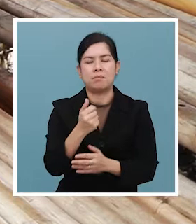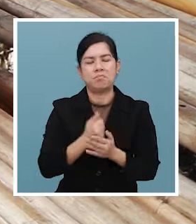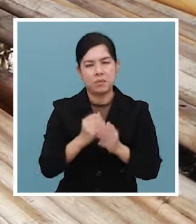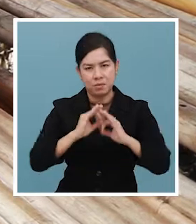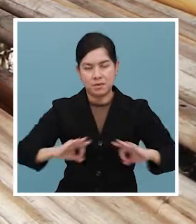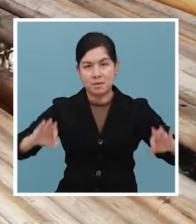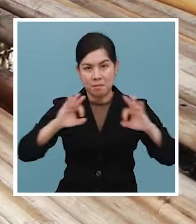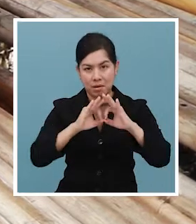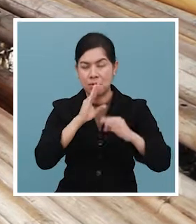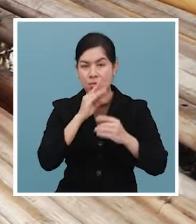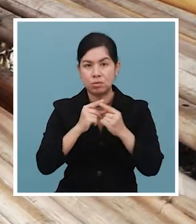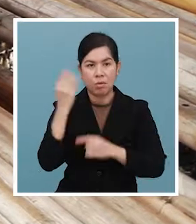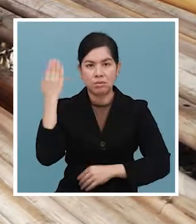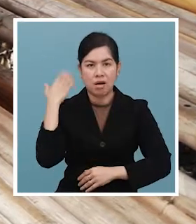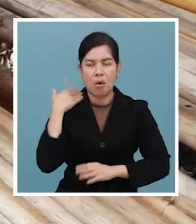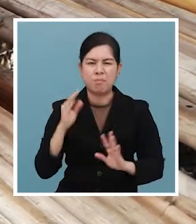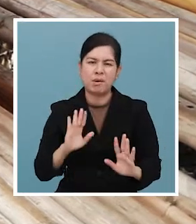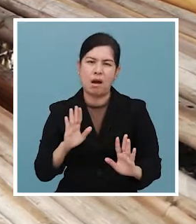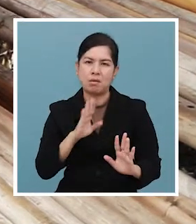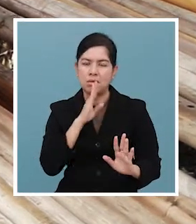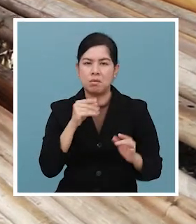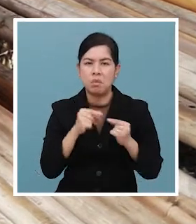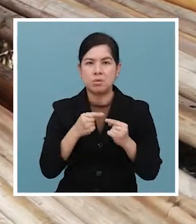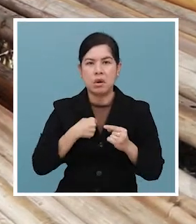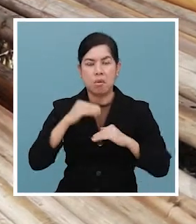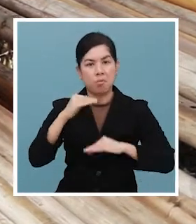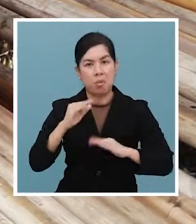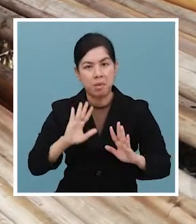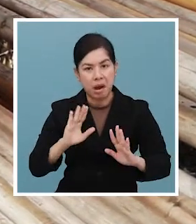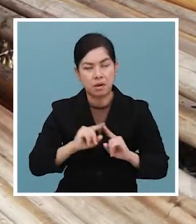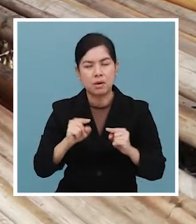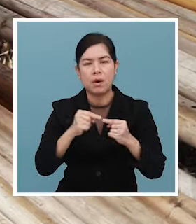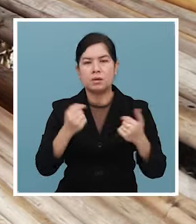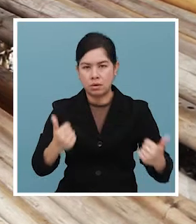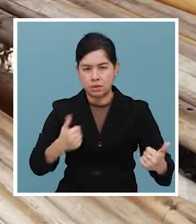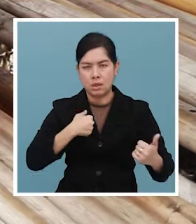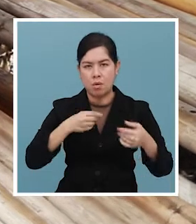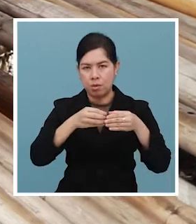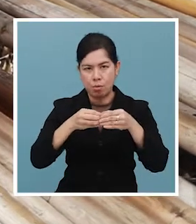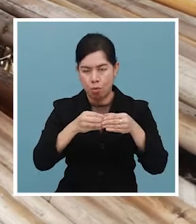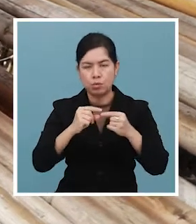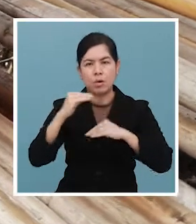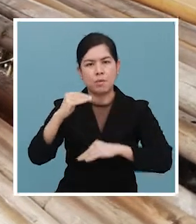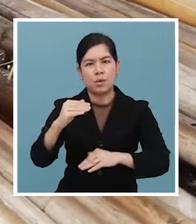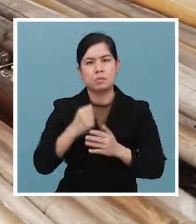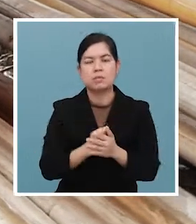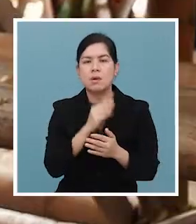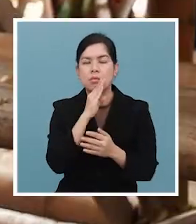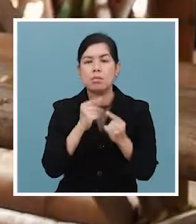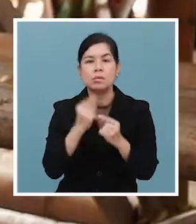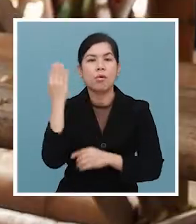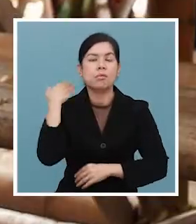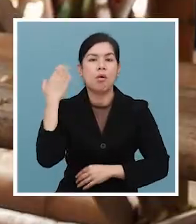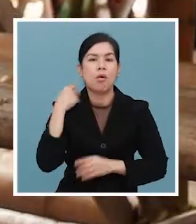ได้ใช่ๆนี่แหละนี่แหละคือเป็นคนที่ตั้งไข่ไม่ได้ใช่ไม่ได้สิแม่ค้าเป็นคนตีราคาผมไม่ทานอะไรในตลาดใช่ค่ะ